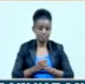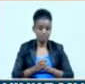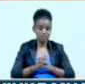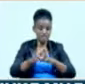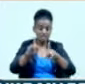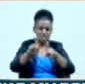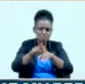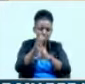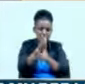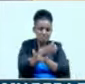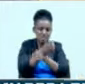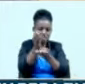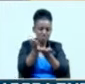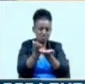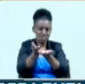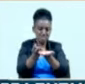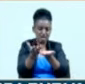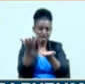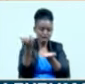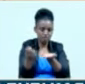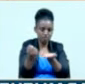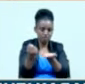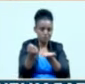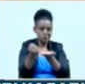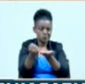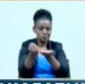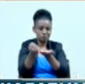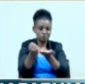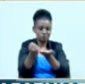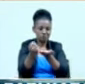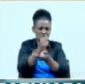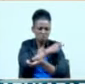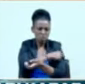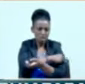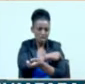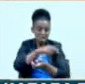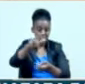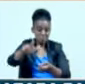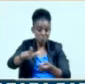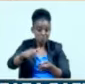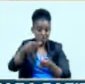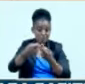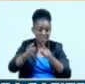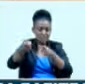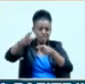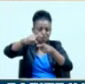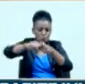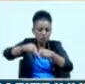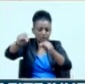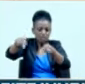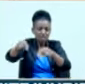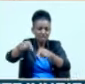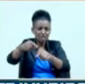nk'uko hari izindi serivisi zitangwa kuri mu masantre de sante, ariko aha ngaha turashaka kongera nko